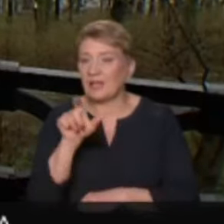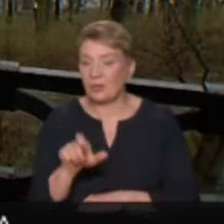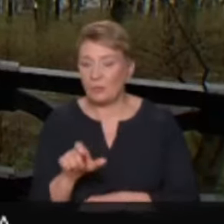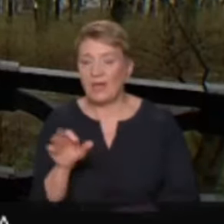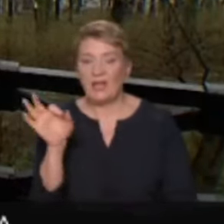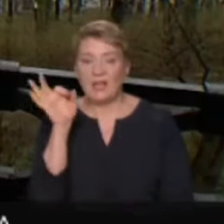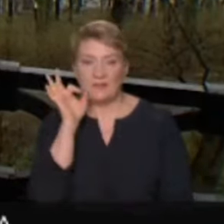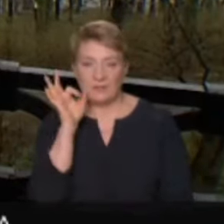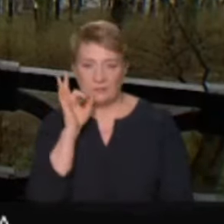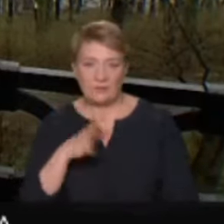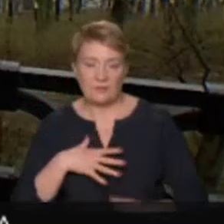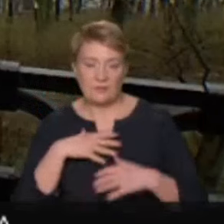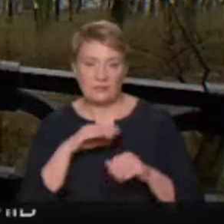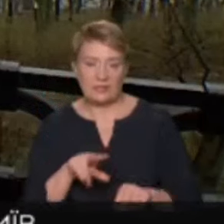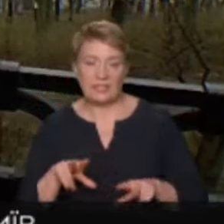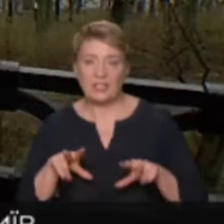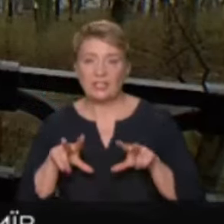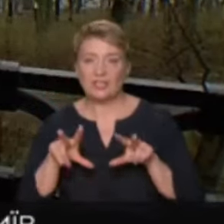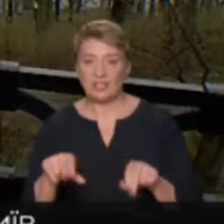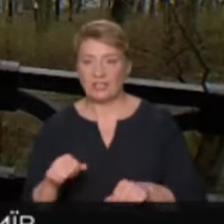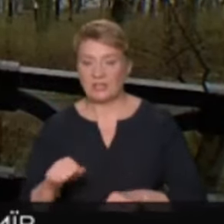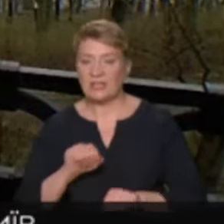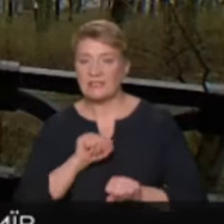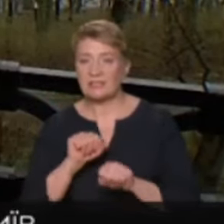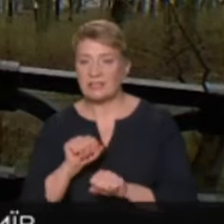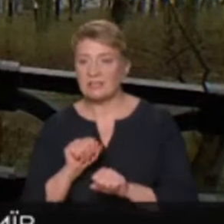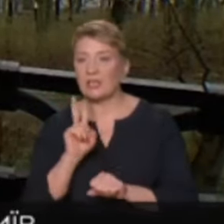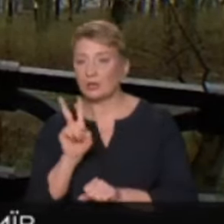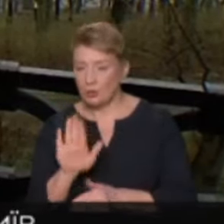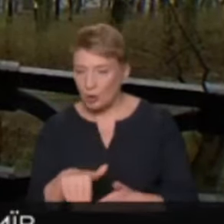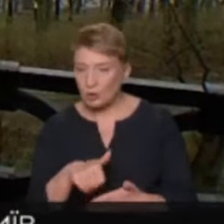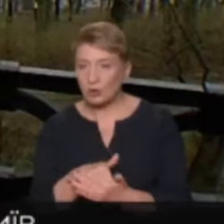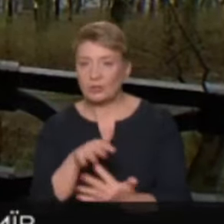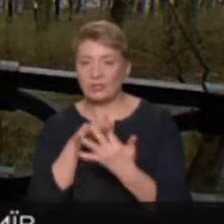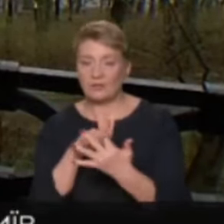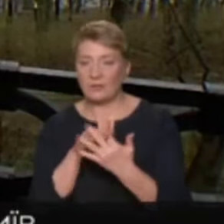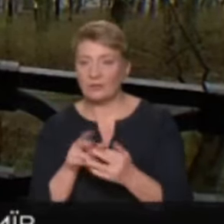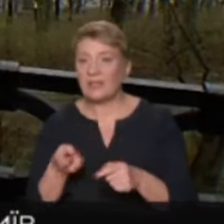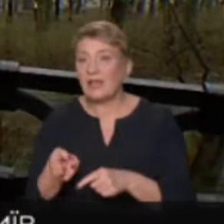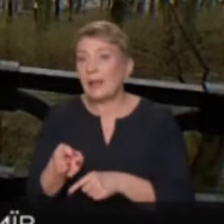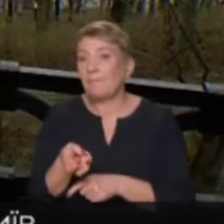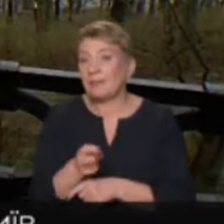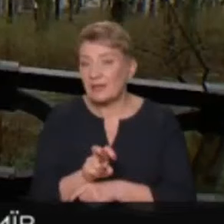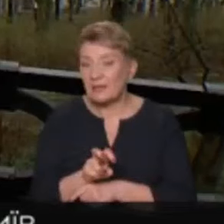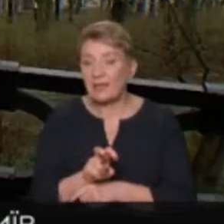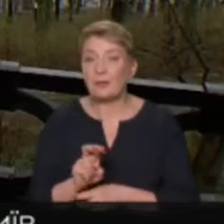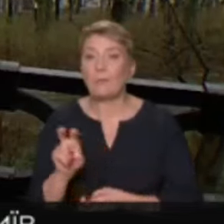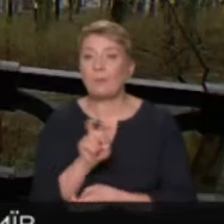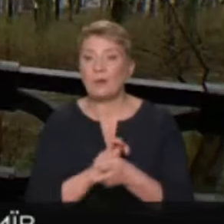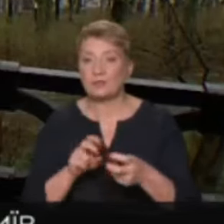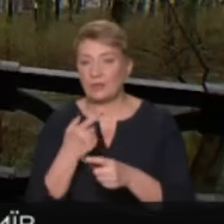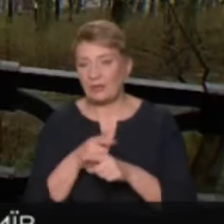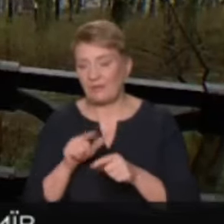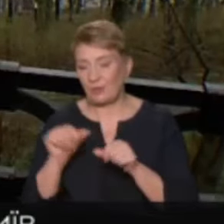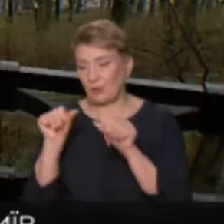і віддайте честь нашим захисникам, які досі воюють. І прийдіть на Аскольдову могилу, пошукайте цю